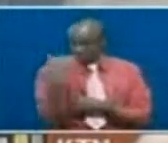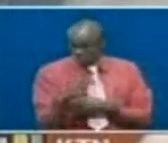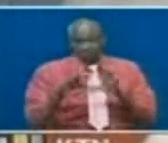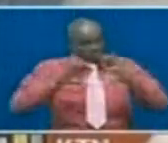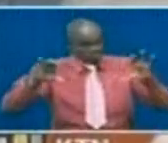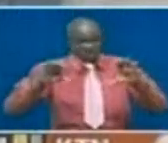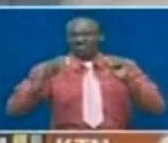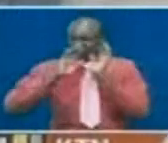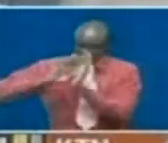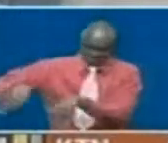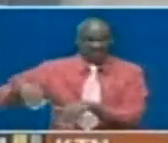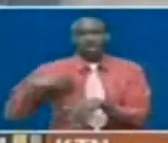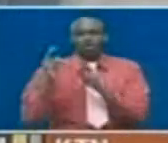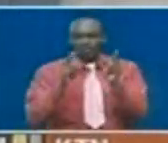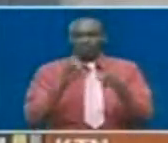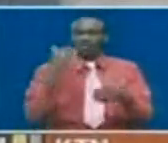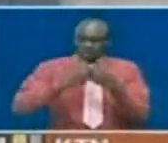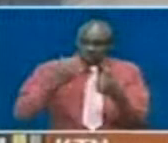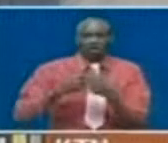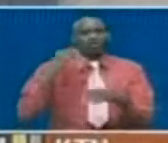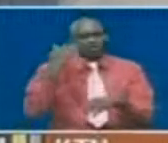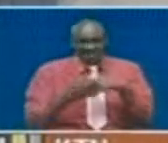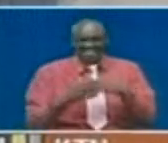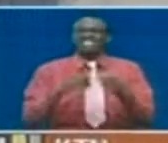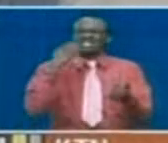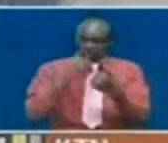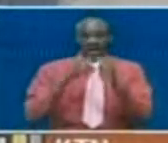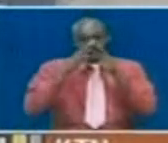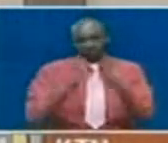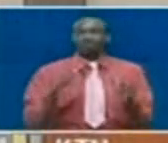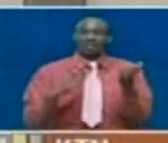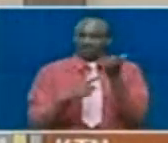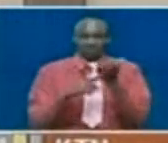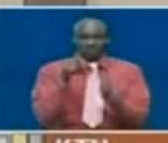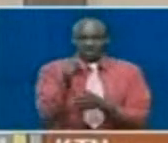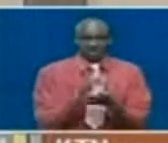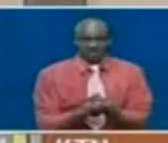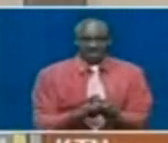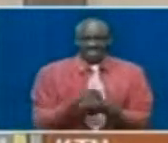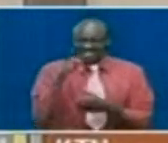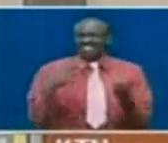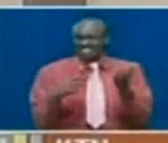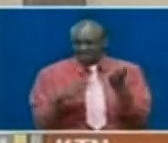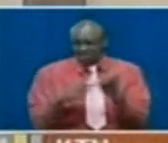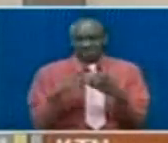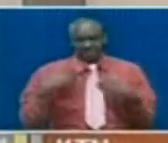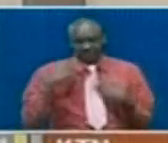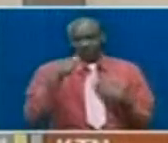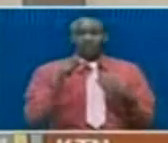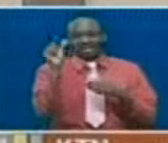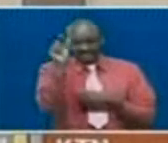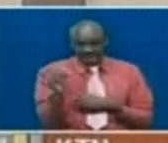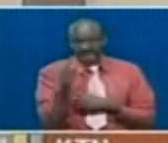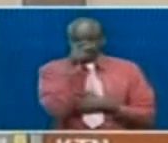all natural stones, and be able to build solely using this technology. Ni teknolojia iliyoibwa nchini Italia,